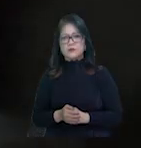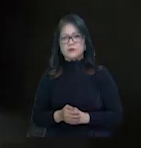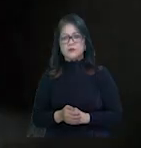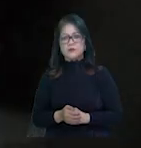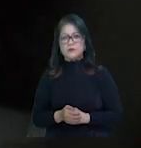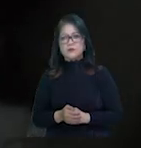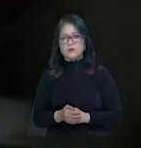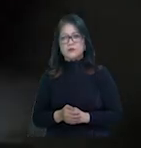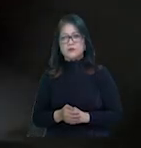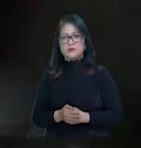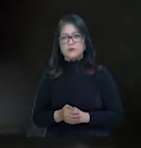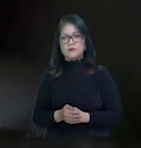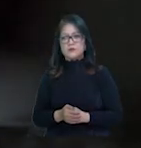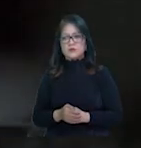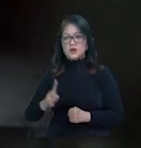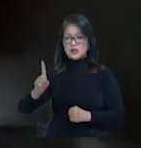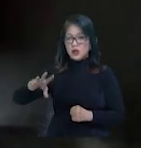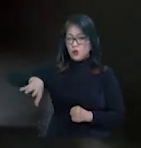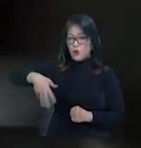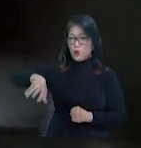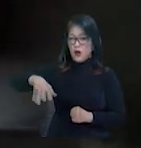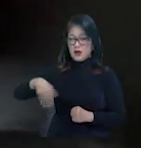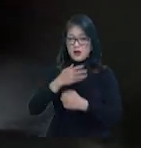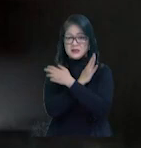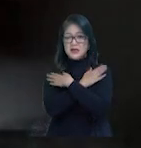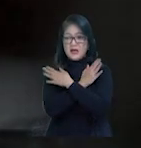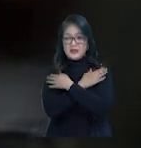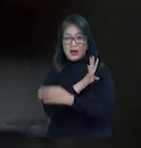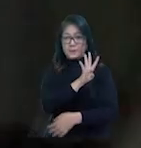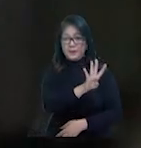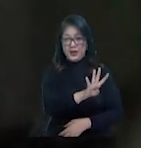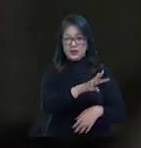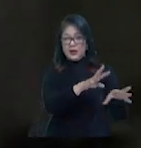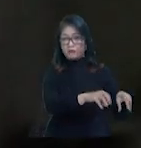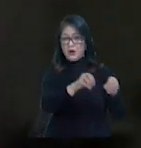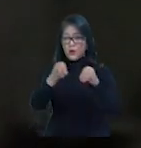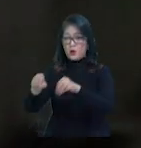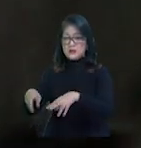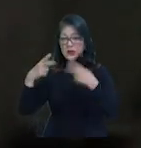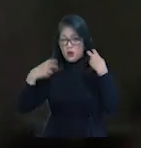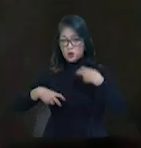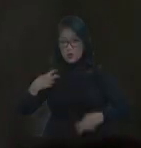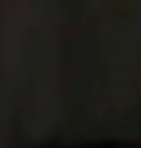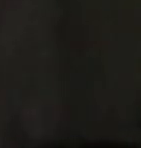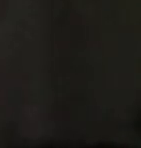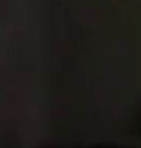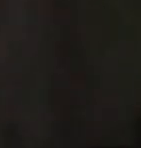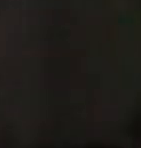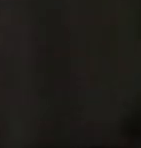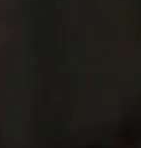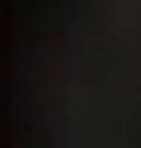Empat jenazah yang masih satu keluarga dievakuasi petugas dari dalam sebuah rumah di Perumahan Citra Garden 1 Extension Jakarta Barat Kamis